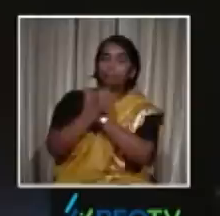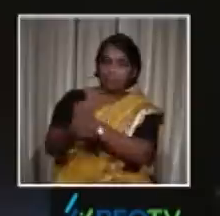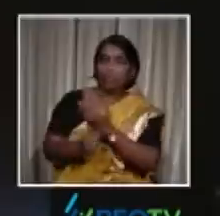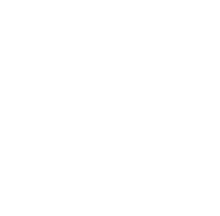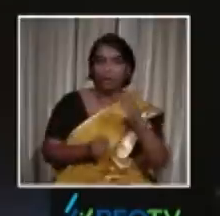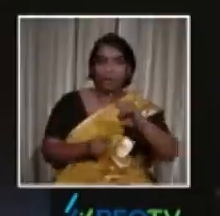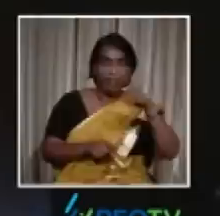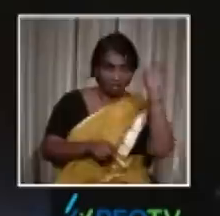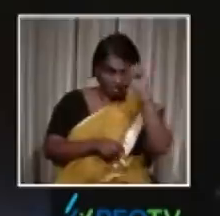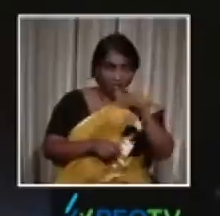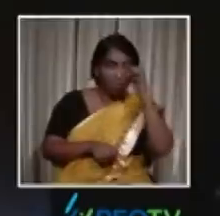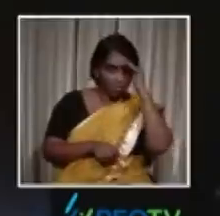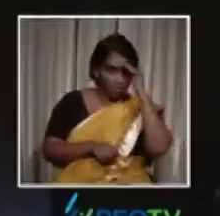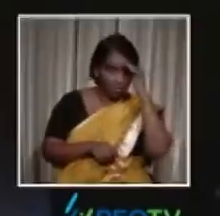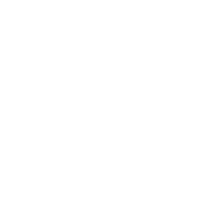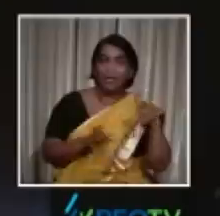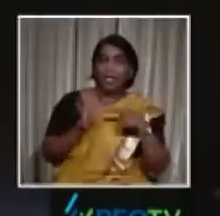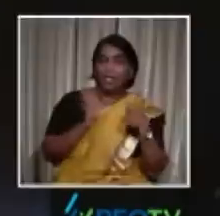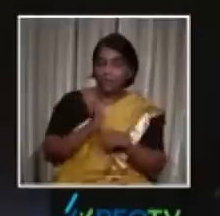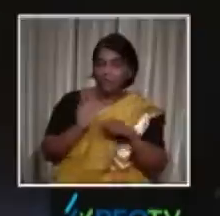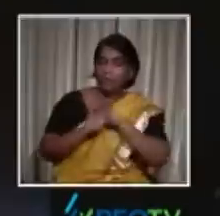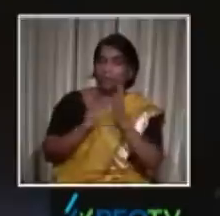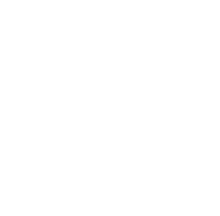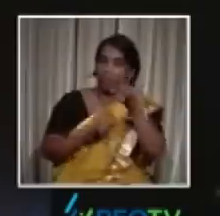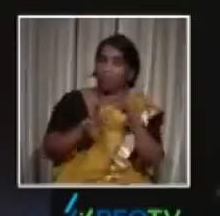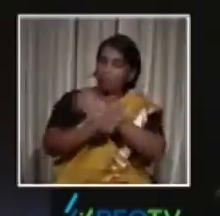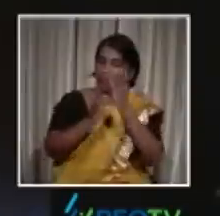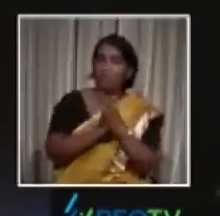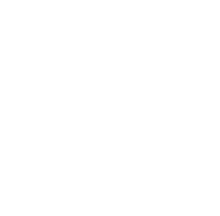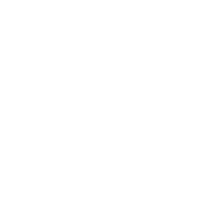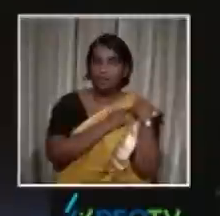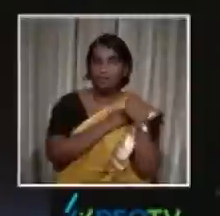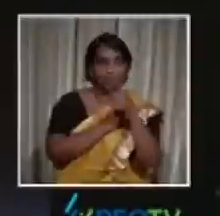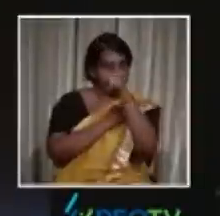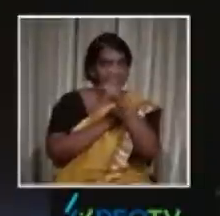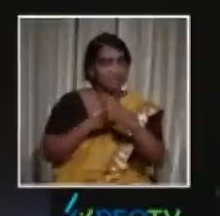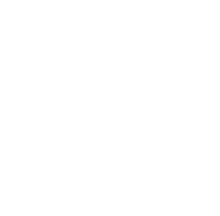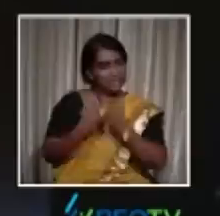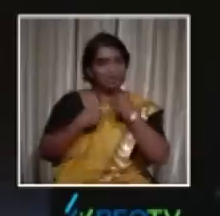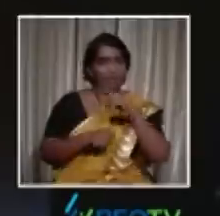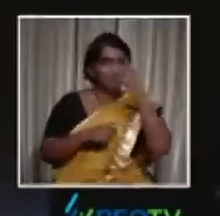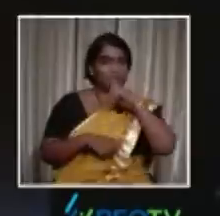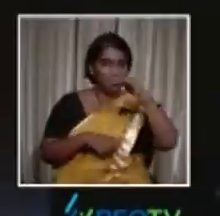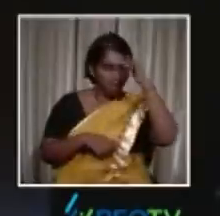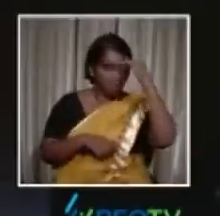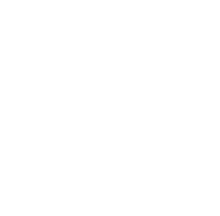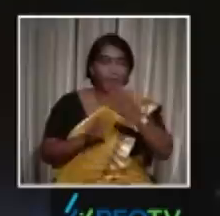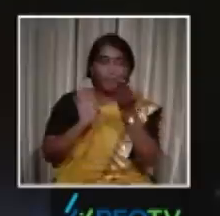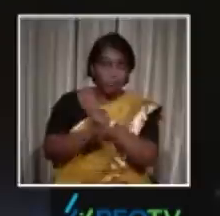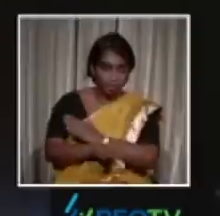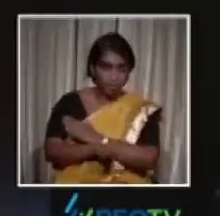දාන නායකයෙක් කෙනවද මේ පොදු දේපල පනත අනුව මේ හැම කෙනාවක් කියන්න ඕන ඔබතුමාට මම අභියෝග කරනවා කරු නියෝජ්‍ය කතානායකතුමනි